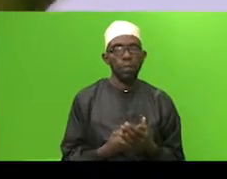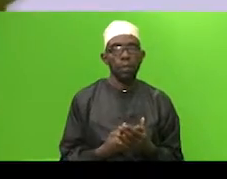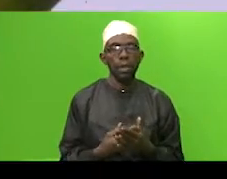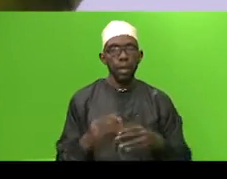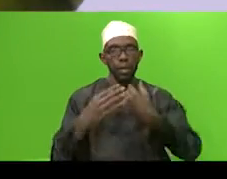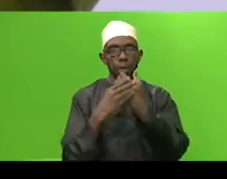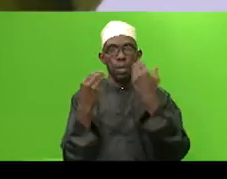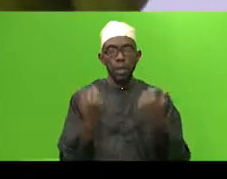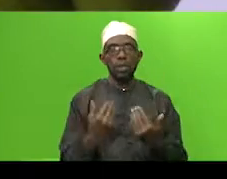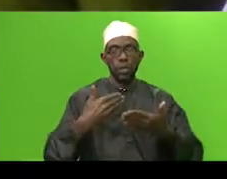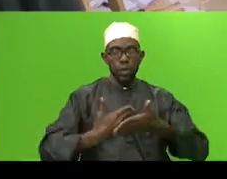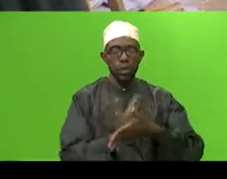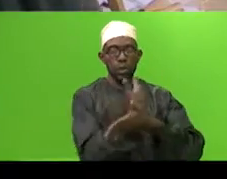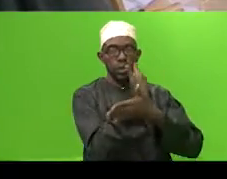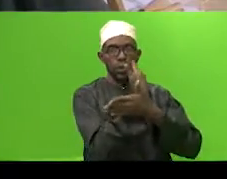hii mtindo mpya.